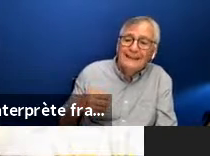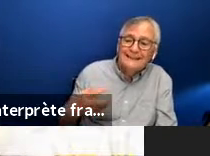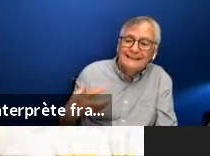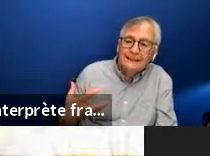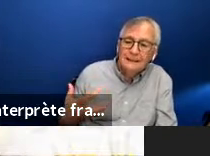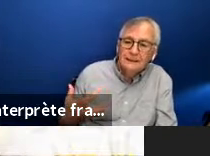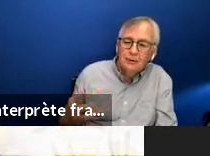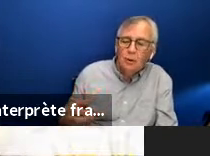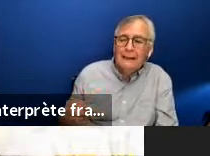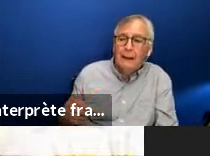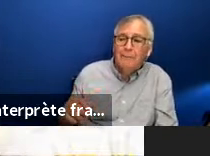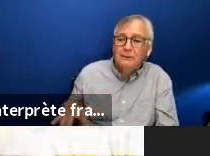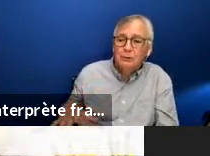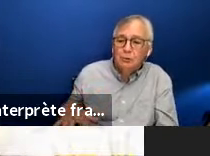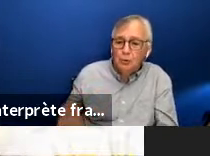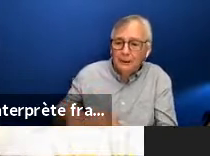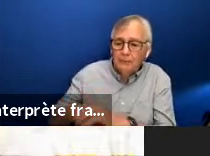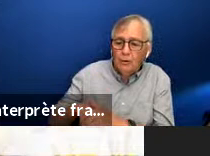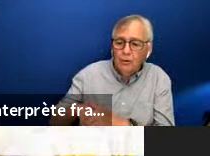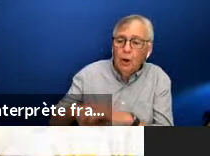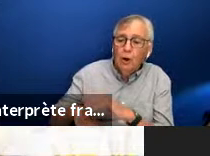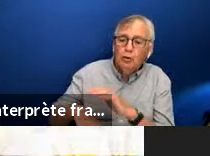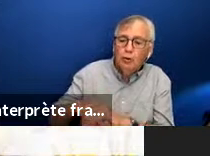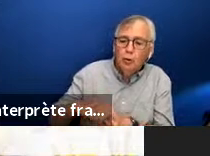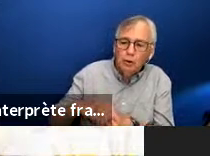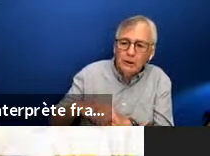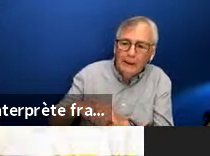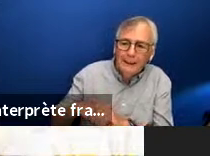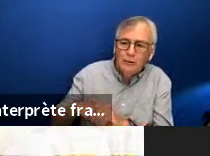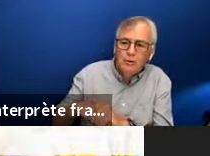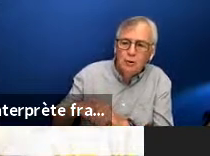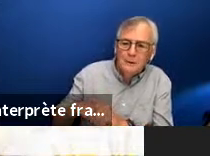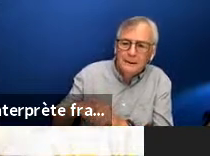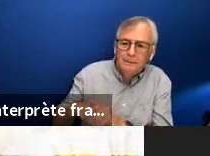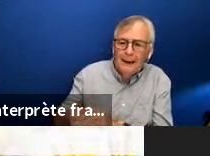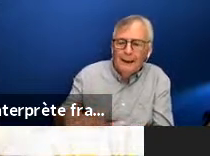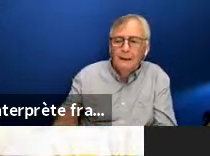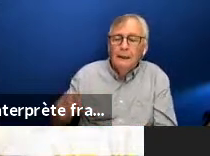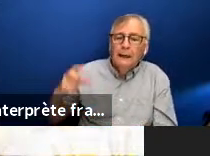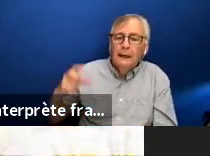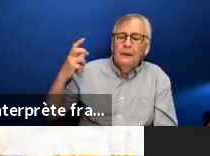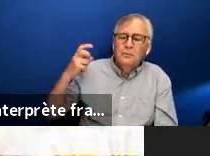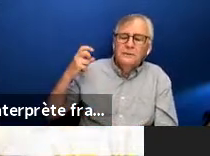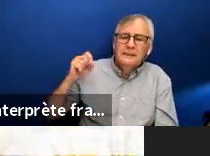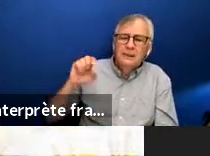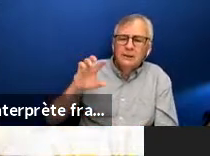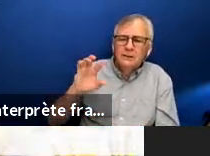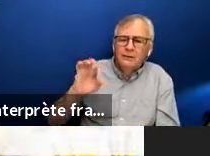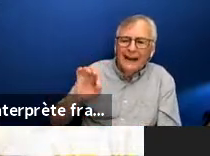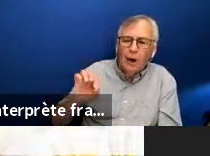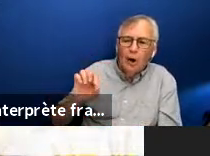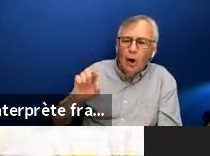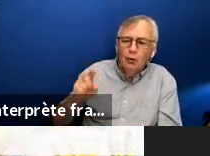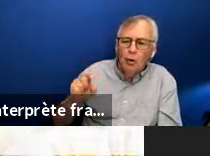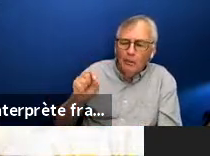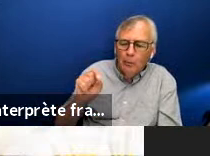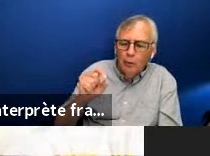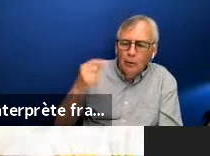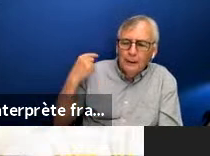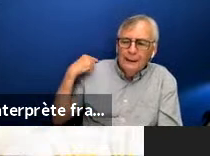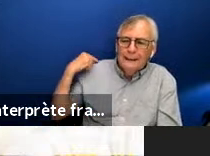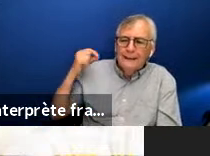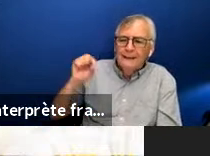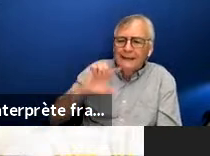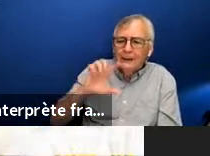aussi être tactile. Donc, la personne sourde aveugle touche la main de celui qui parle. Et aussi, il y a différents codes qu'on